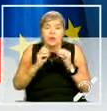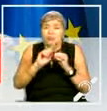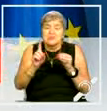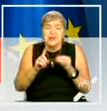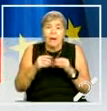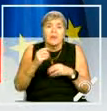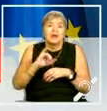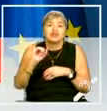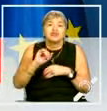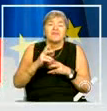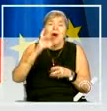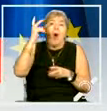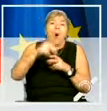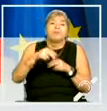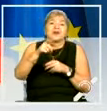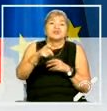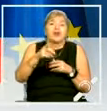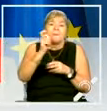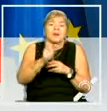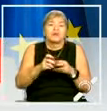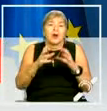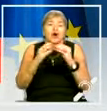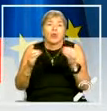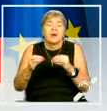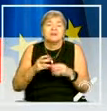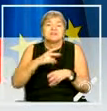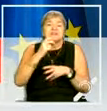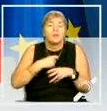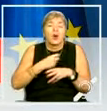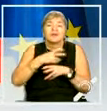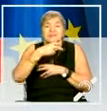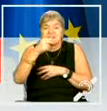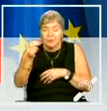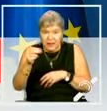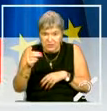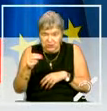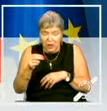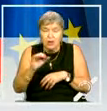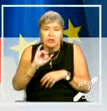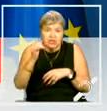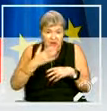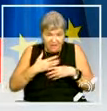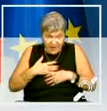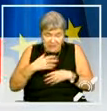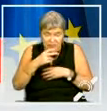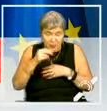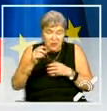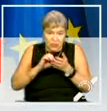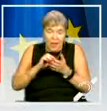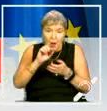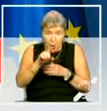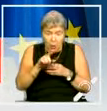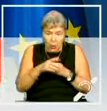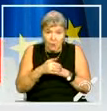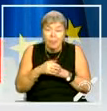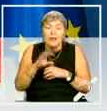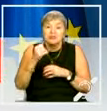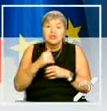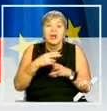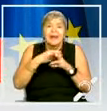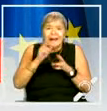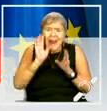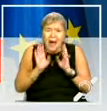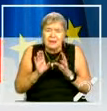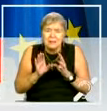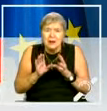proces etapizat de evacuare a celor care vor să părăsească fâșia Gaza și că, concret,